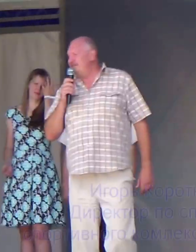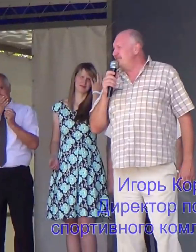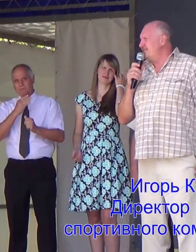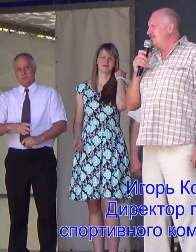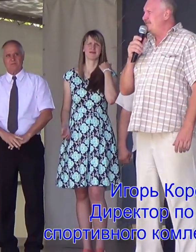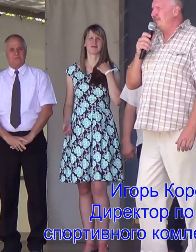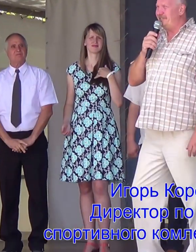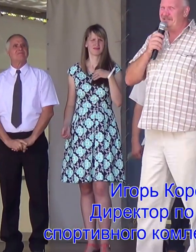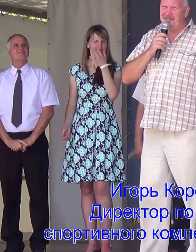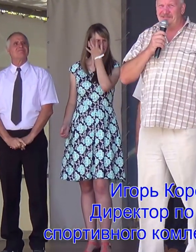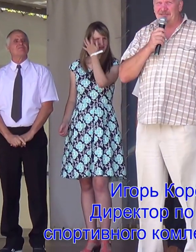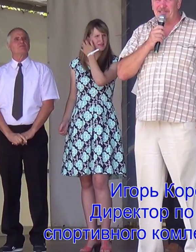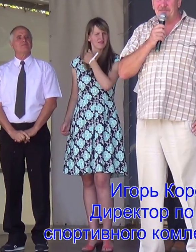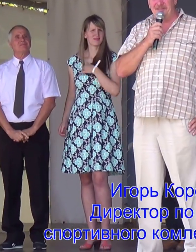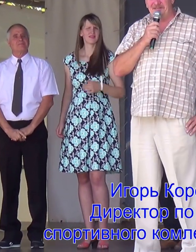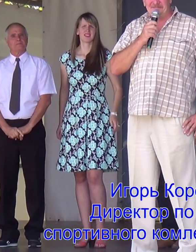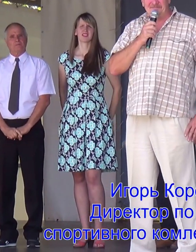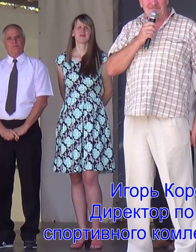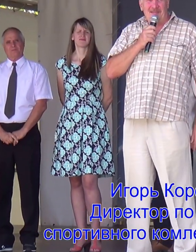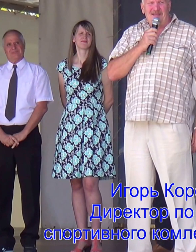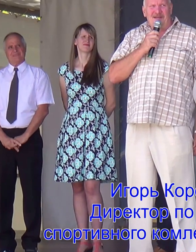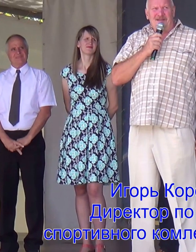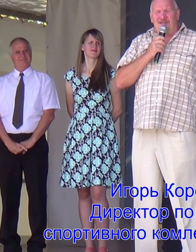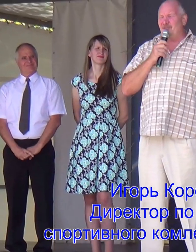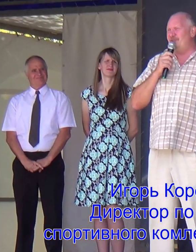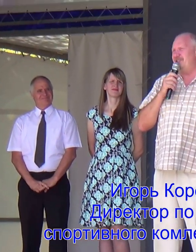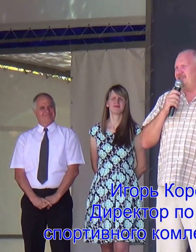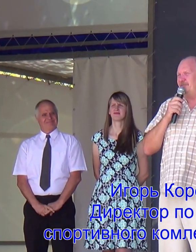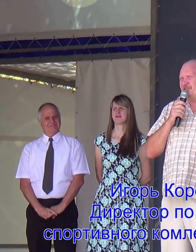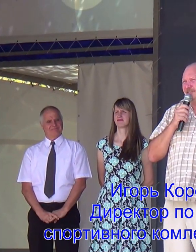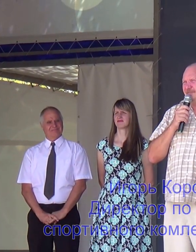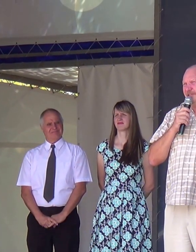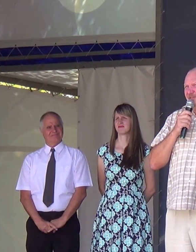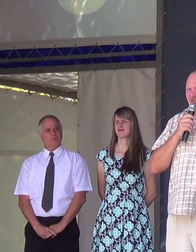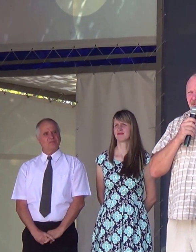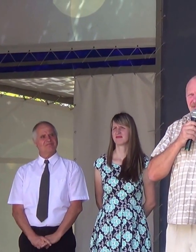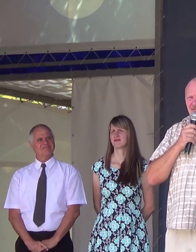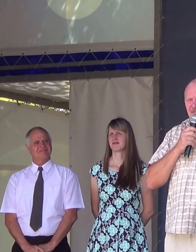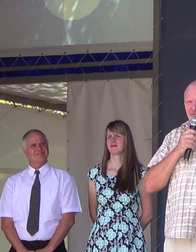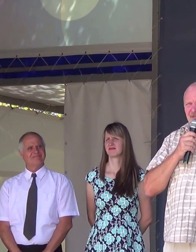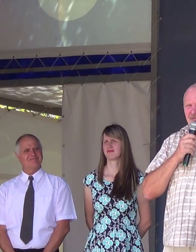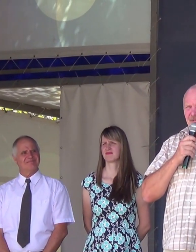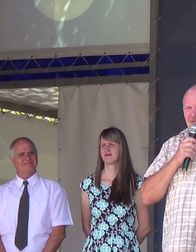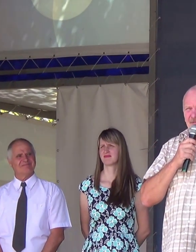Добрый день, уважаемые гости, спортсмены. Что хотелось бы пожелать? Пятый год